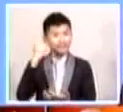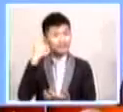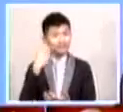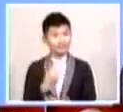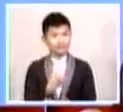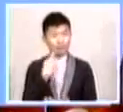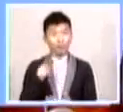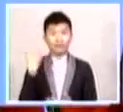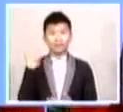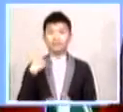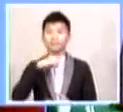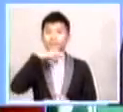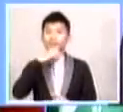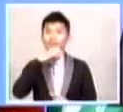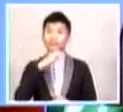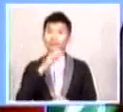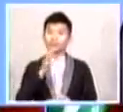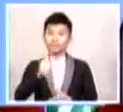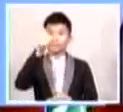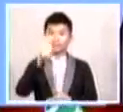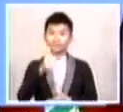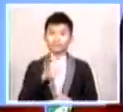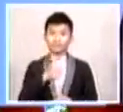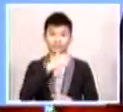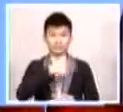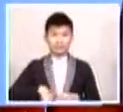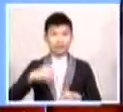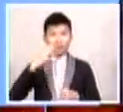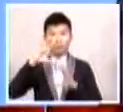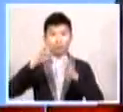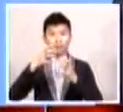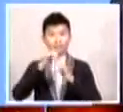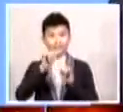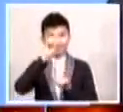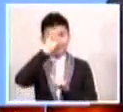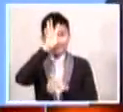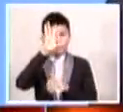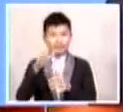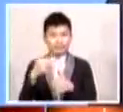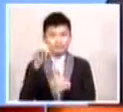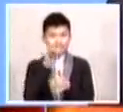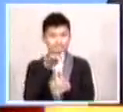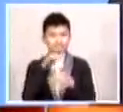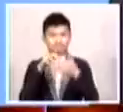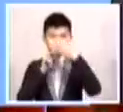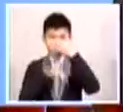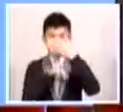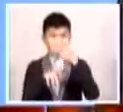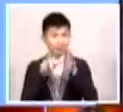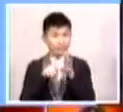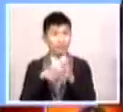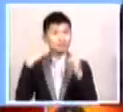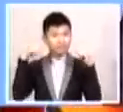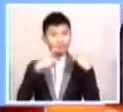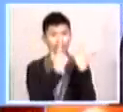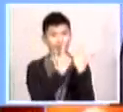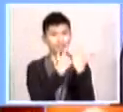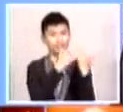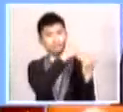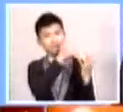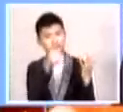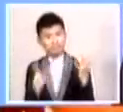我选屏东县长连任去，予国民党抹黑的时，条条对台北，到处来甲屏东出